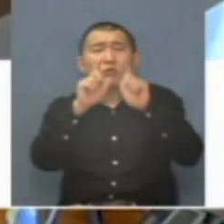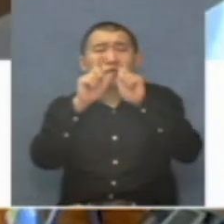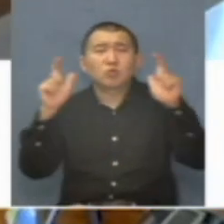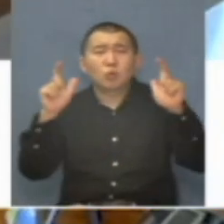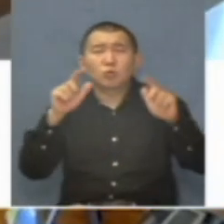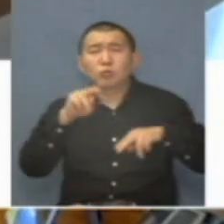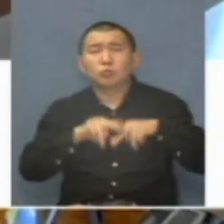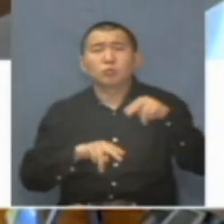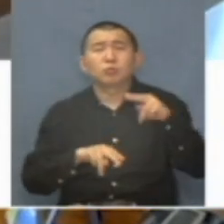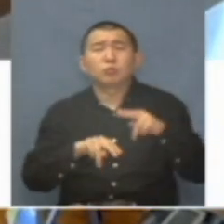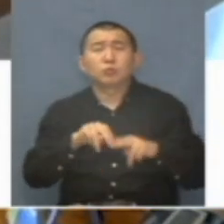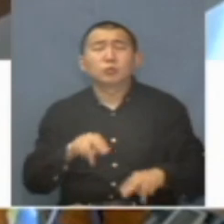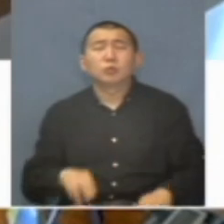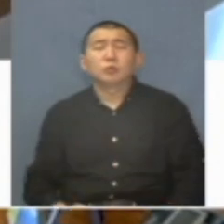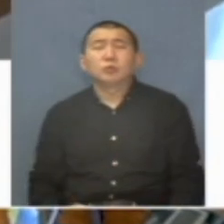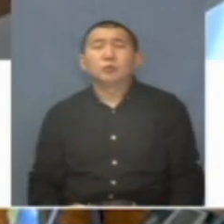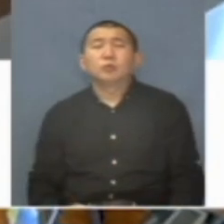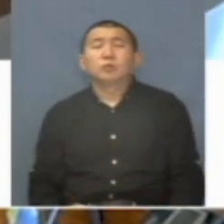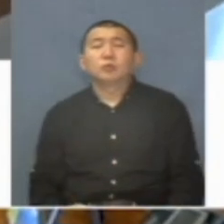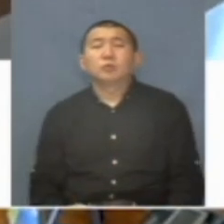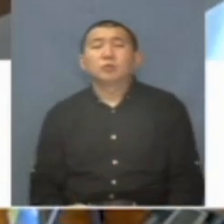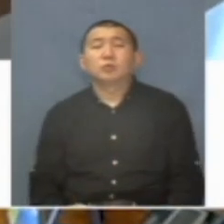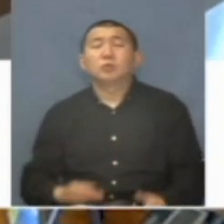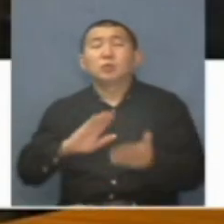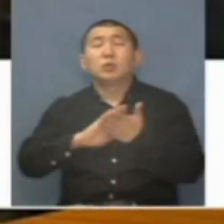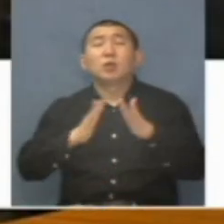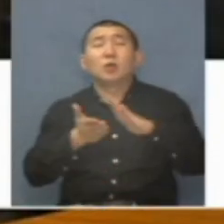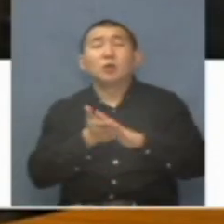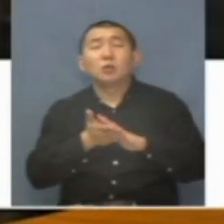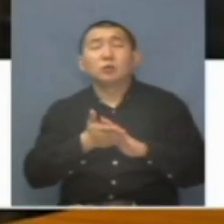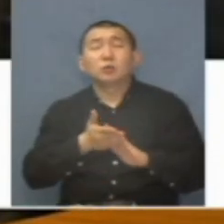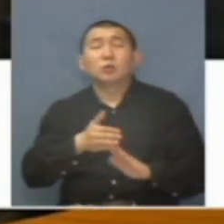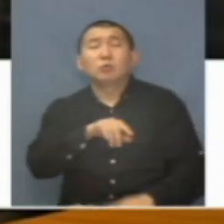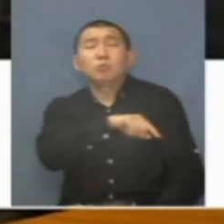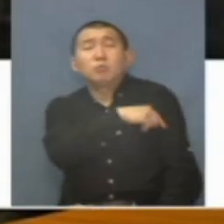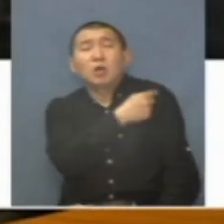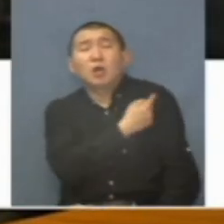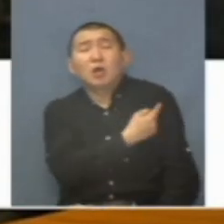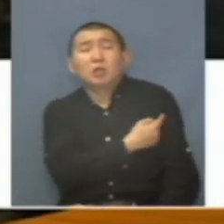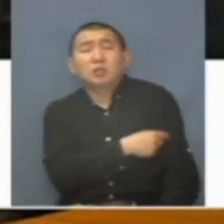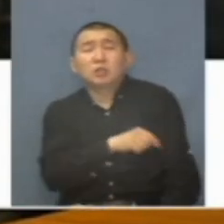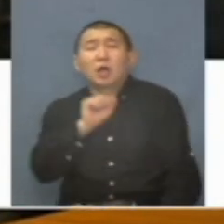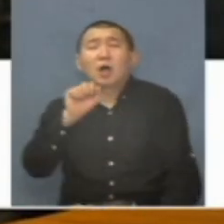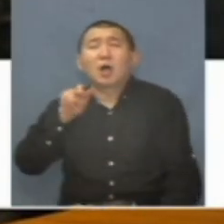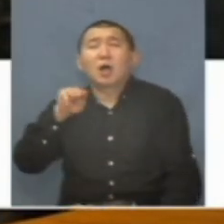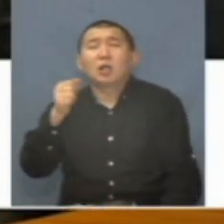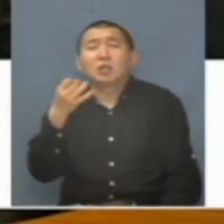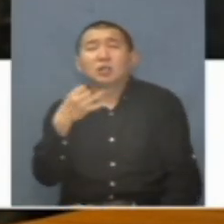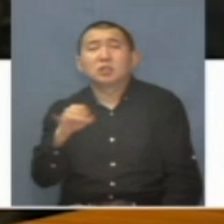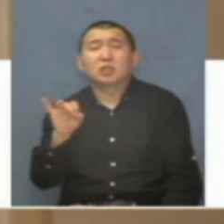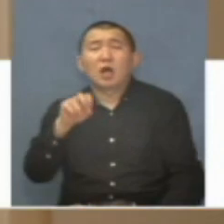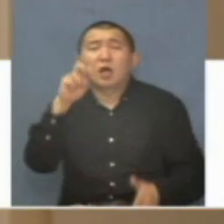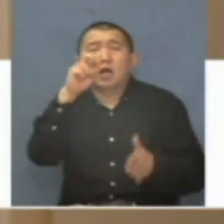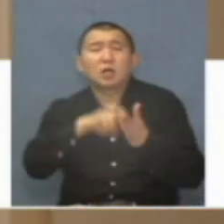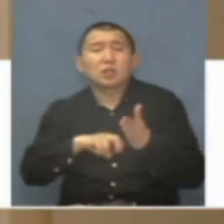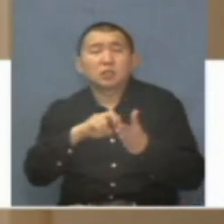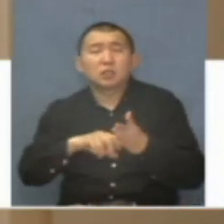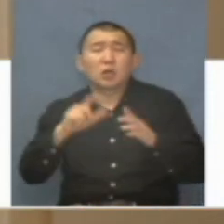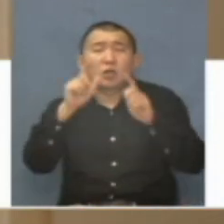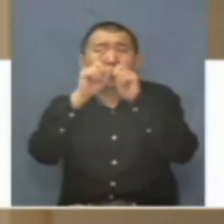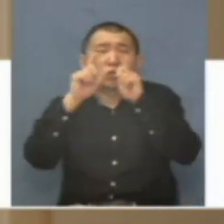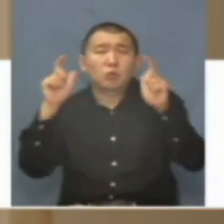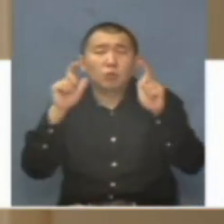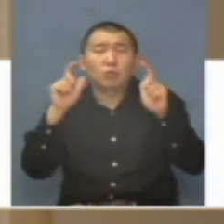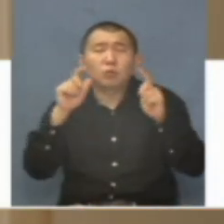жатыр. Меморандум аясында облыстық аурухана ана мен бала орталығына Алтай мен Риддердің медициналық және білім беру мекемелеріне